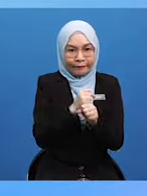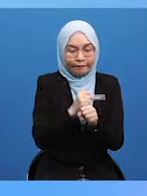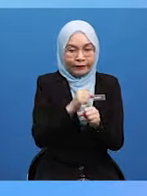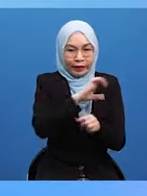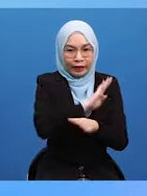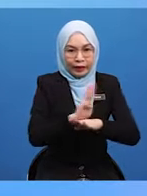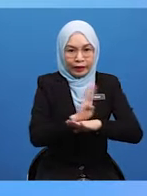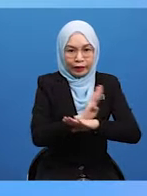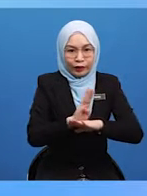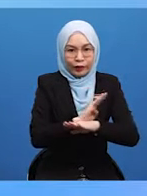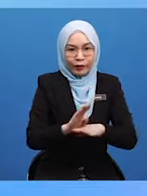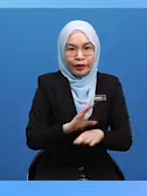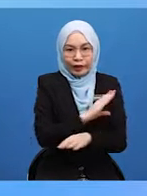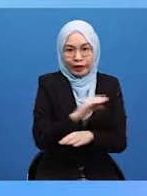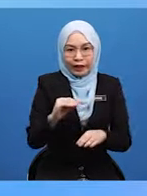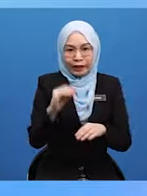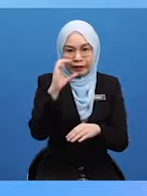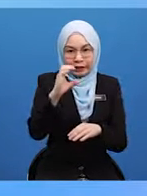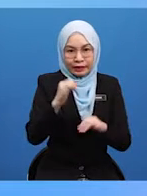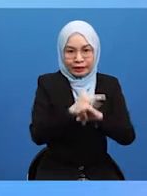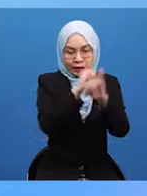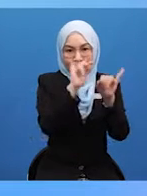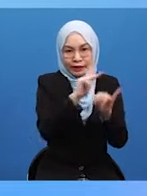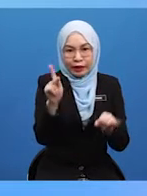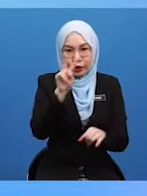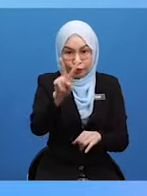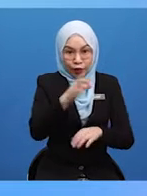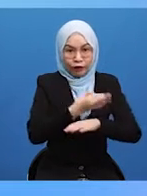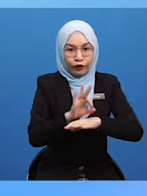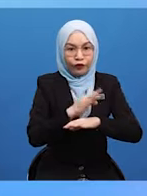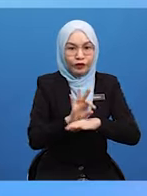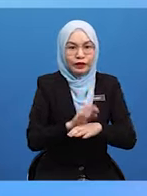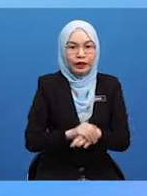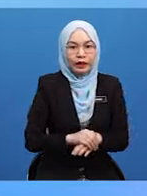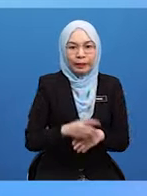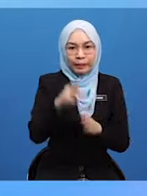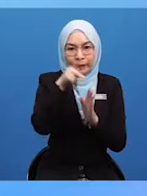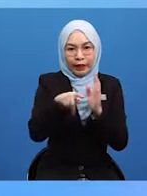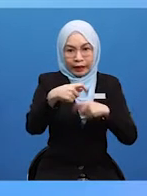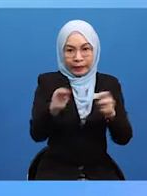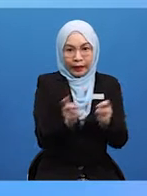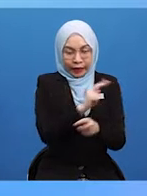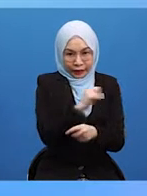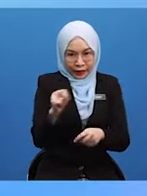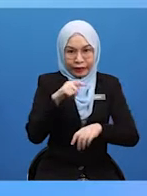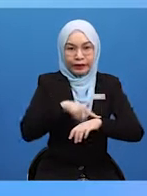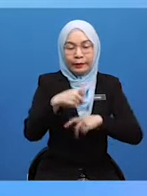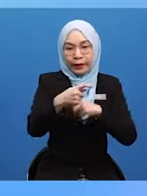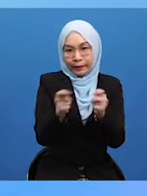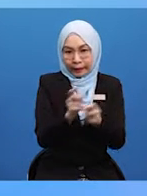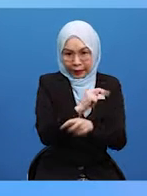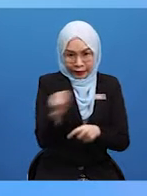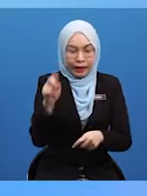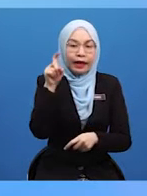dua fungsi pertempatan pada pertempatan X. Untuk soalan A dan B, cikgu